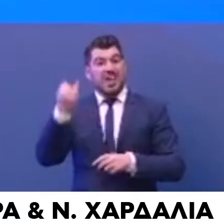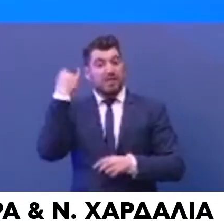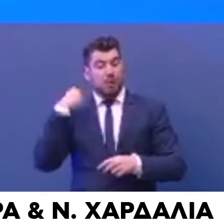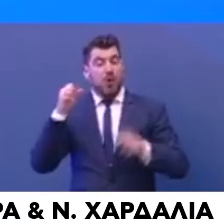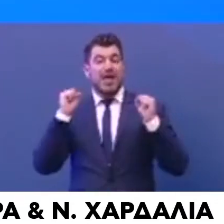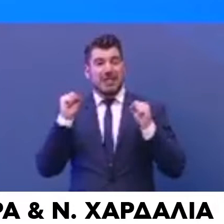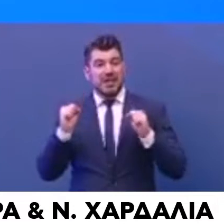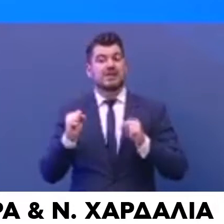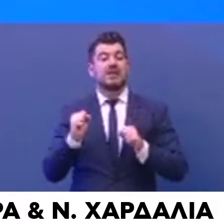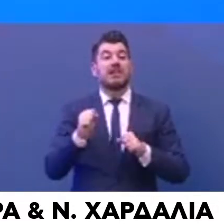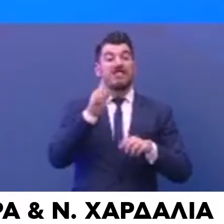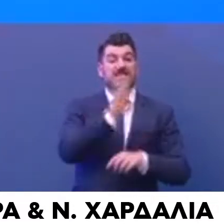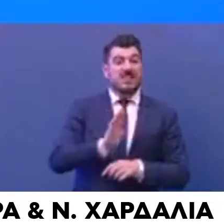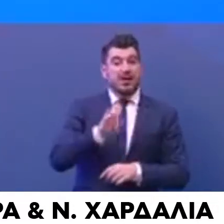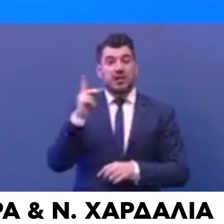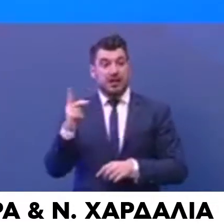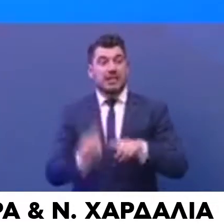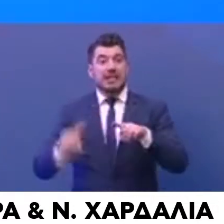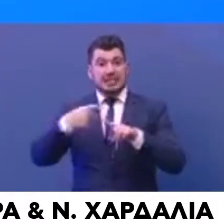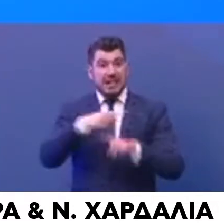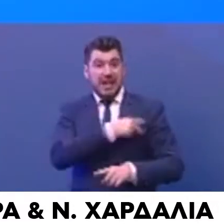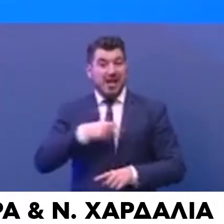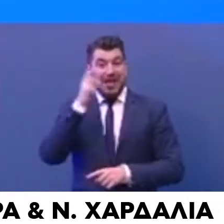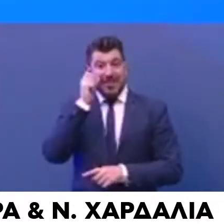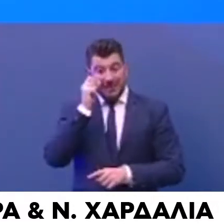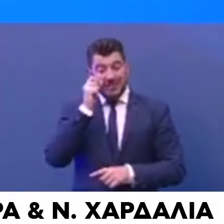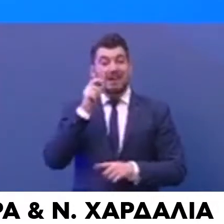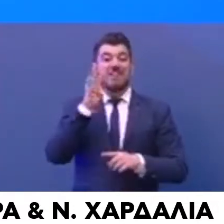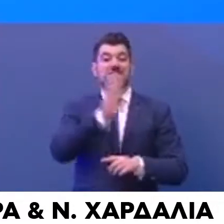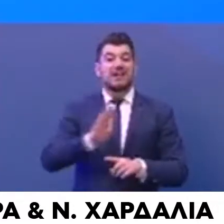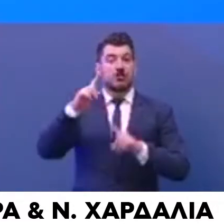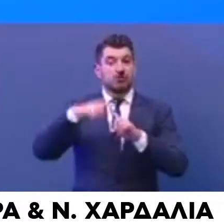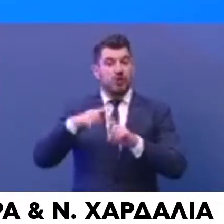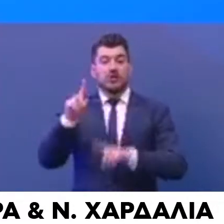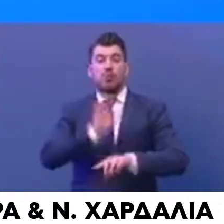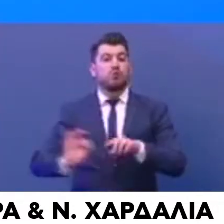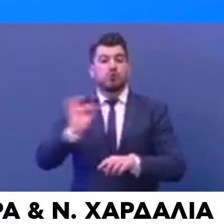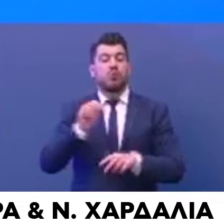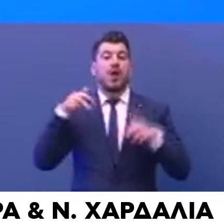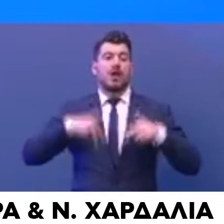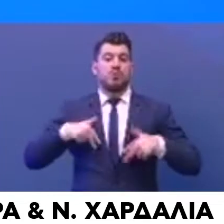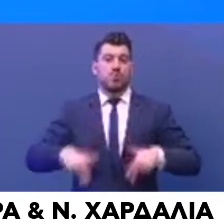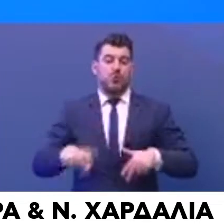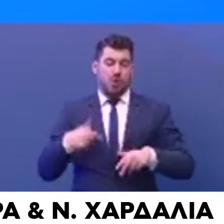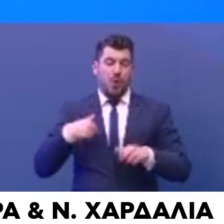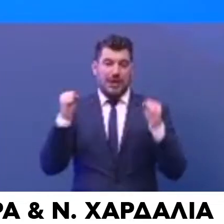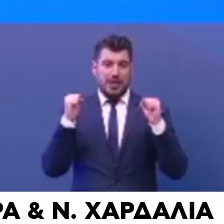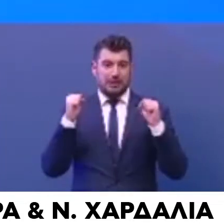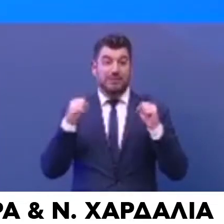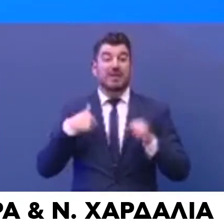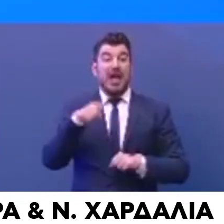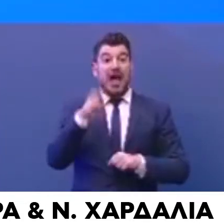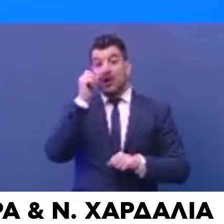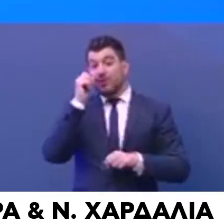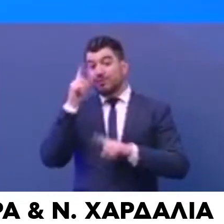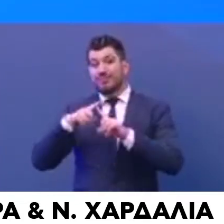Βασίλη Κοντοζαμάνη και του καθηγητή κ. Σωτήρη Τσιόδρα στο Υπουργείο Υγείας. Όταν ο κ. Τσιόδρας απουσιάζει,